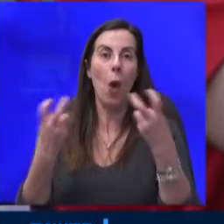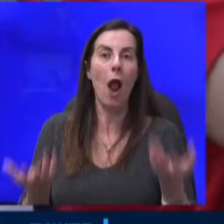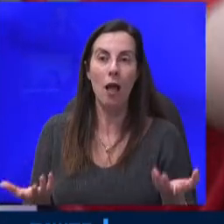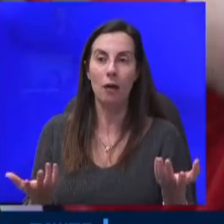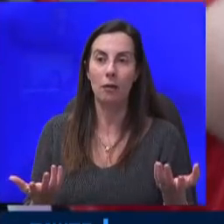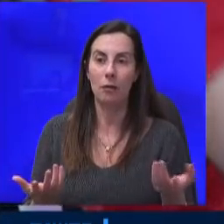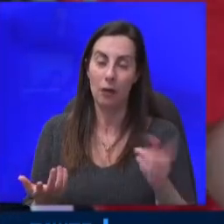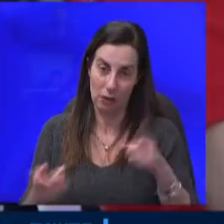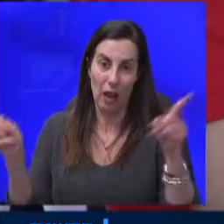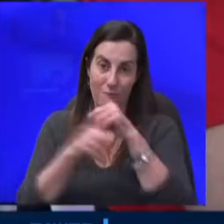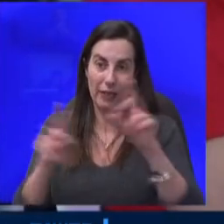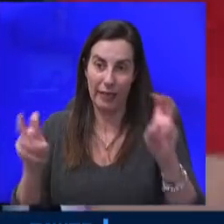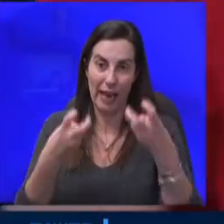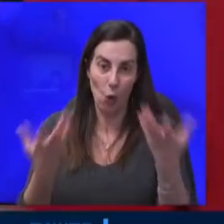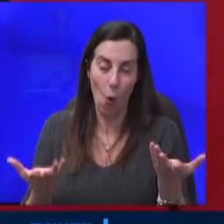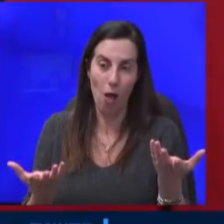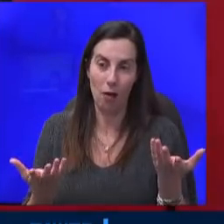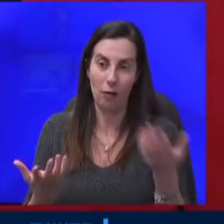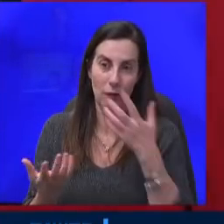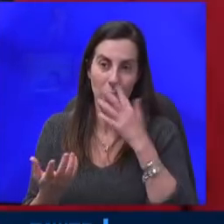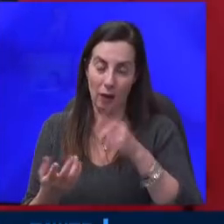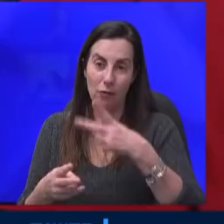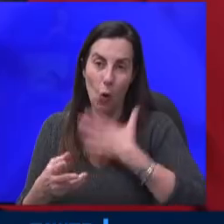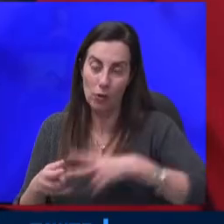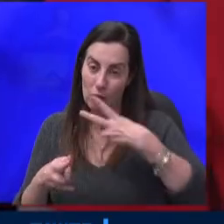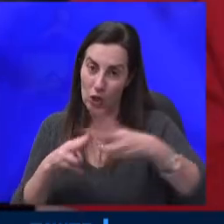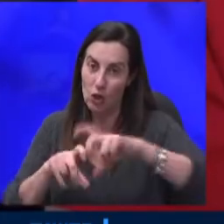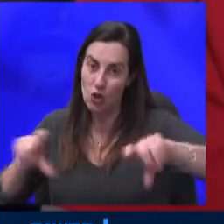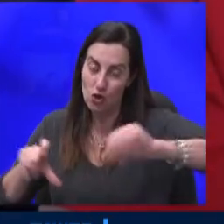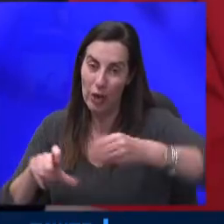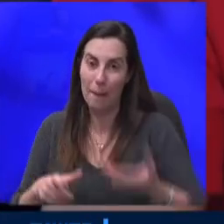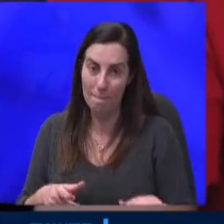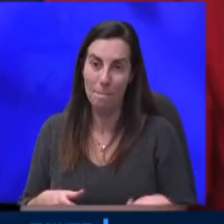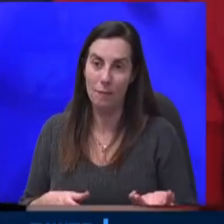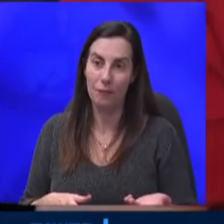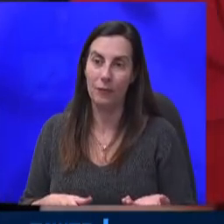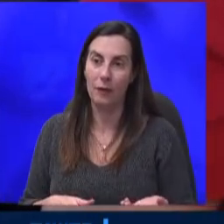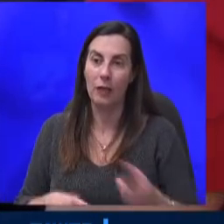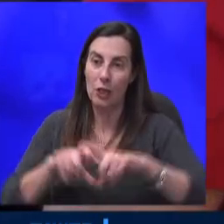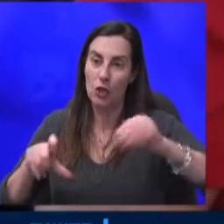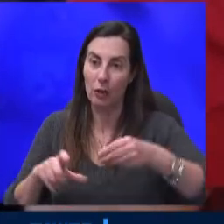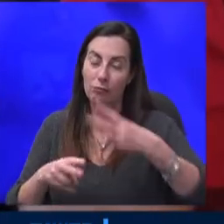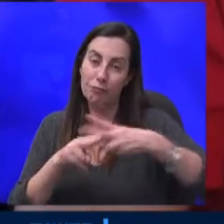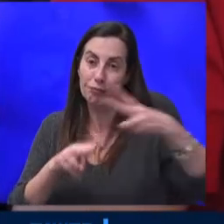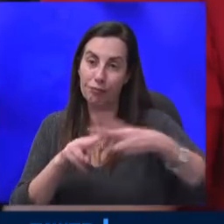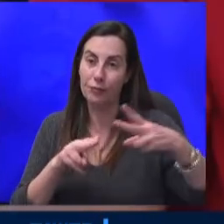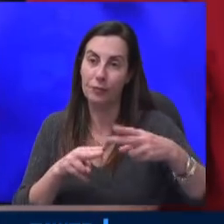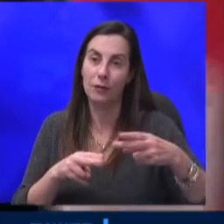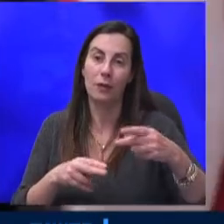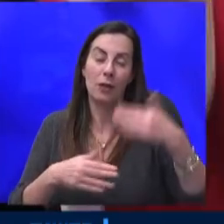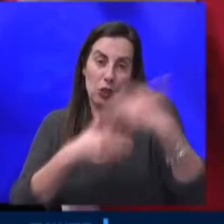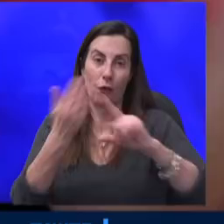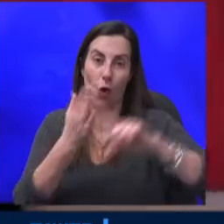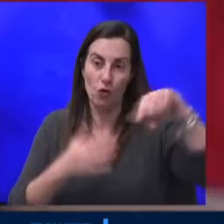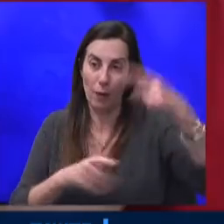אתה רוצה להסיר את העיקול? צריך לפרוס צ'קים. צ'קים, פרסת לו לסוף חודש הבא צ'ק ראשון.